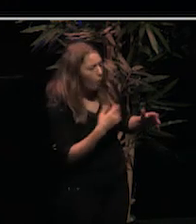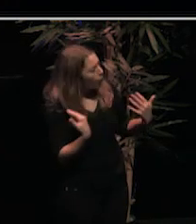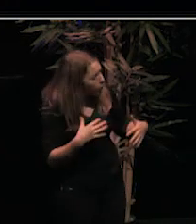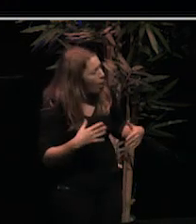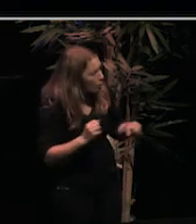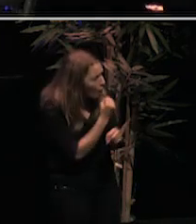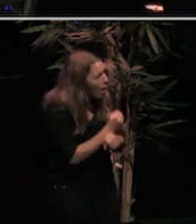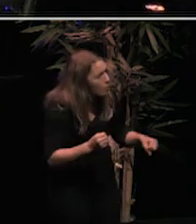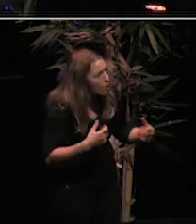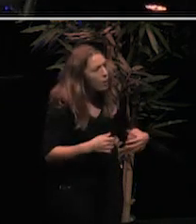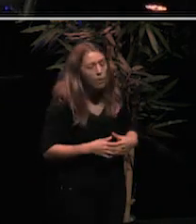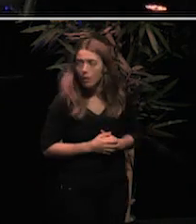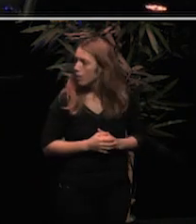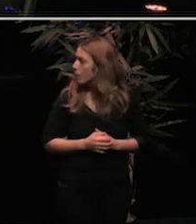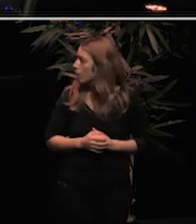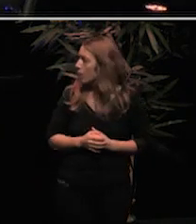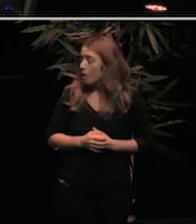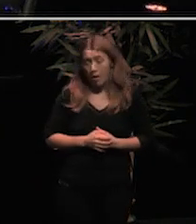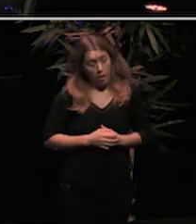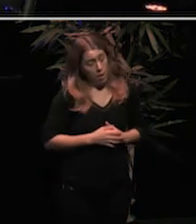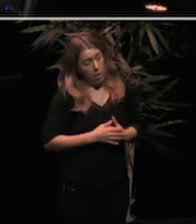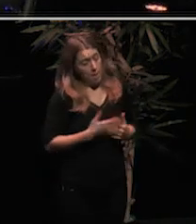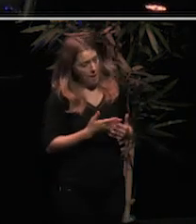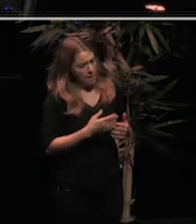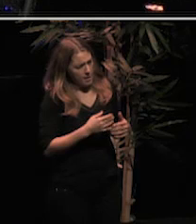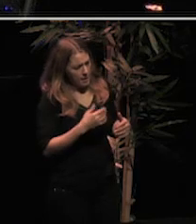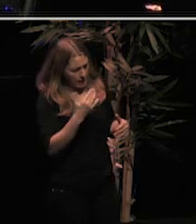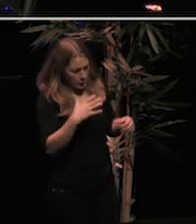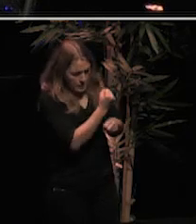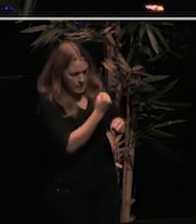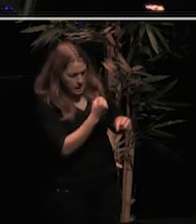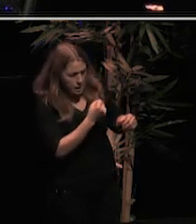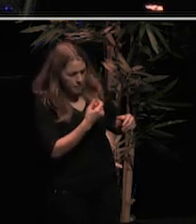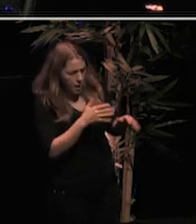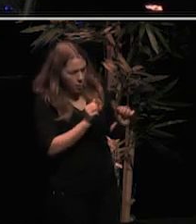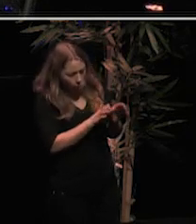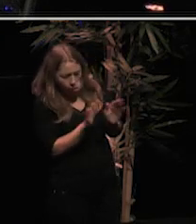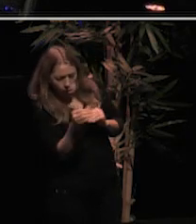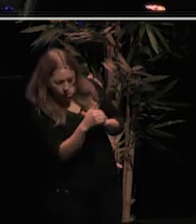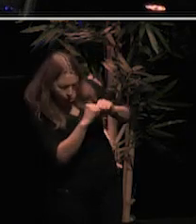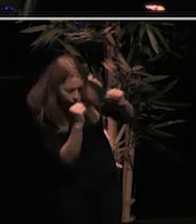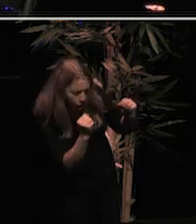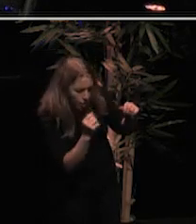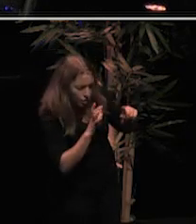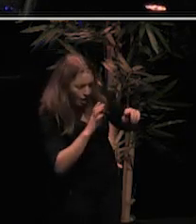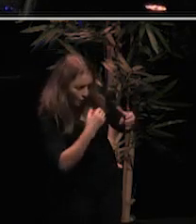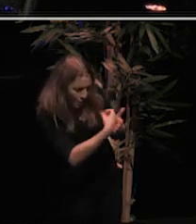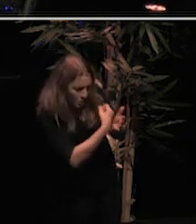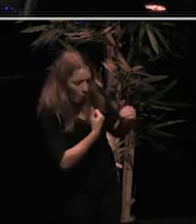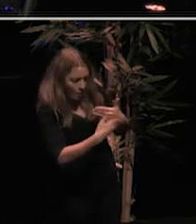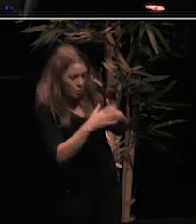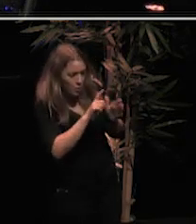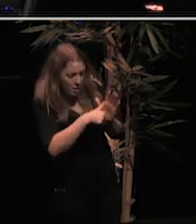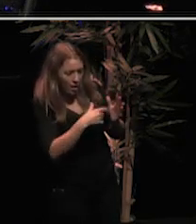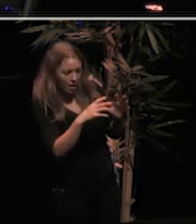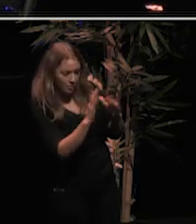ces performances, ça cache beaucoup, beaucoup de choses dont vous allez nous parler dans la prochaine demi-heure. C'est à vous. Tout à